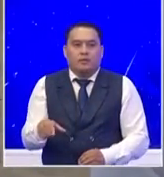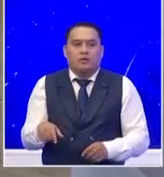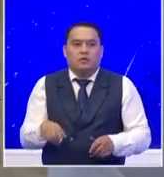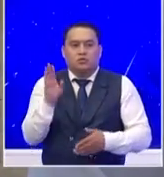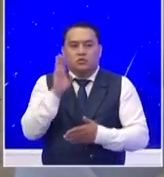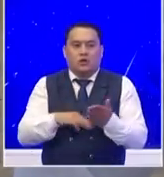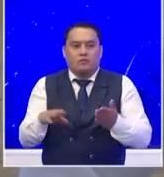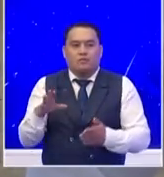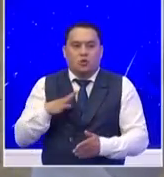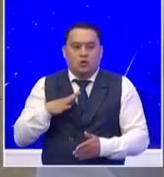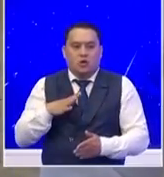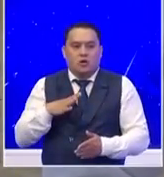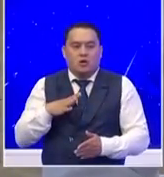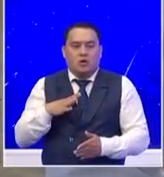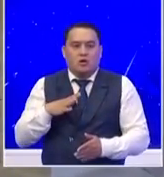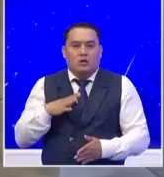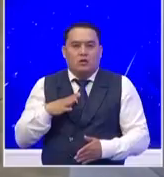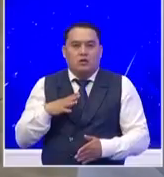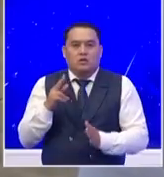салынды. Айыппұл санының мөлшері